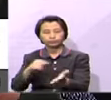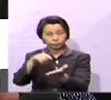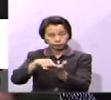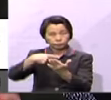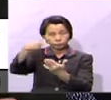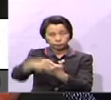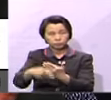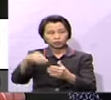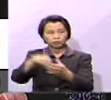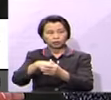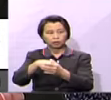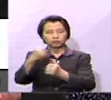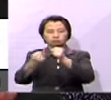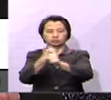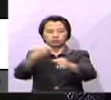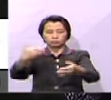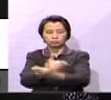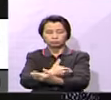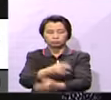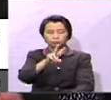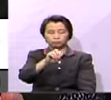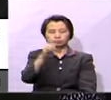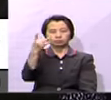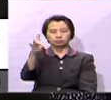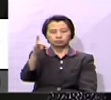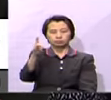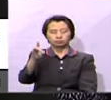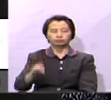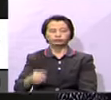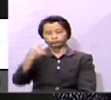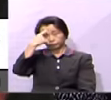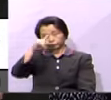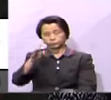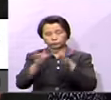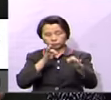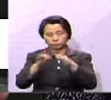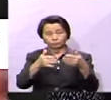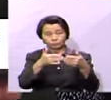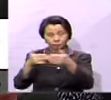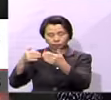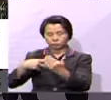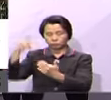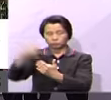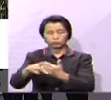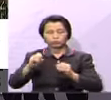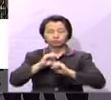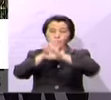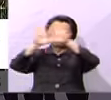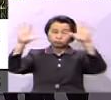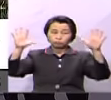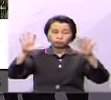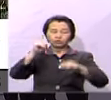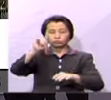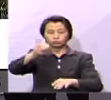Penganjuran ini juga sempena ambang tahun baru 2018. Baiklah, bagi mengulas lanjut berkenaan program Fajar Sejuta Pemuda